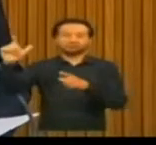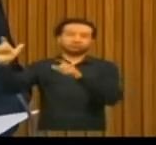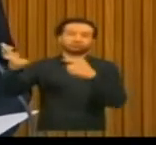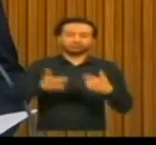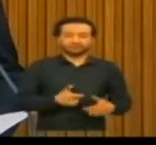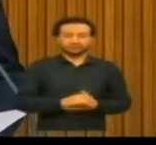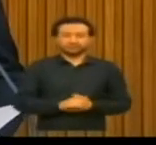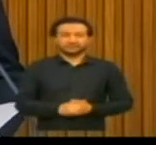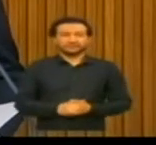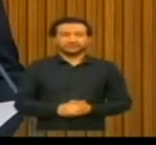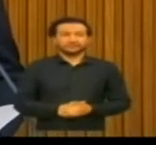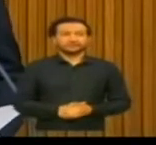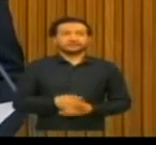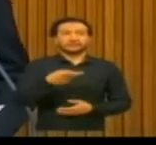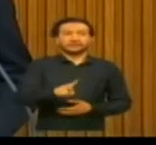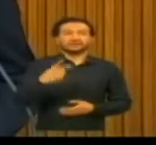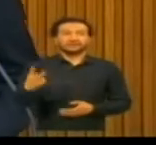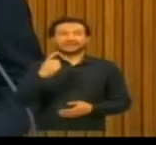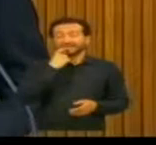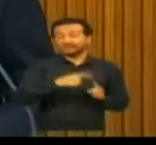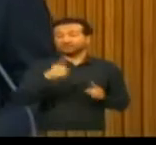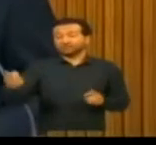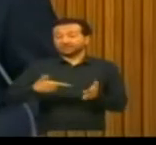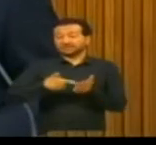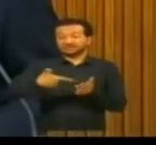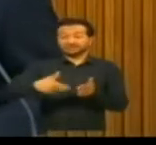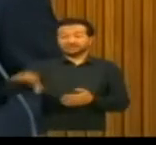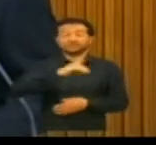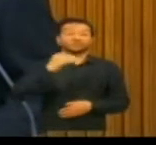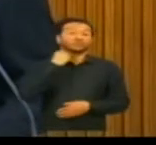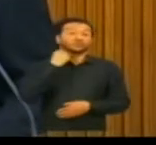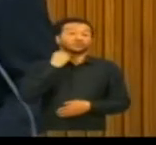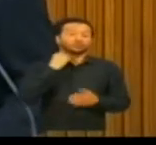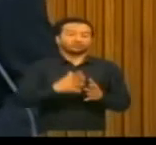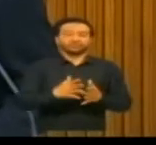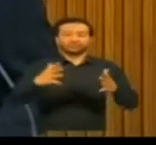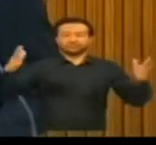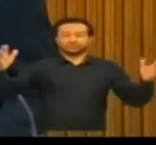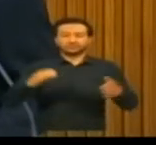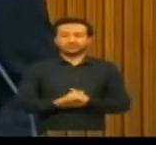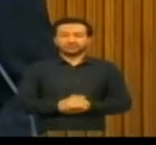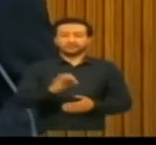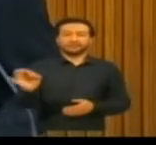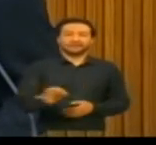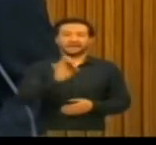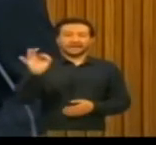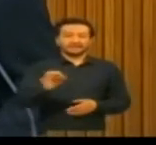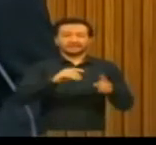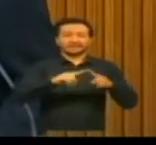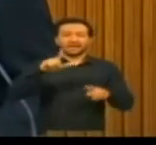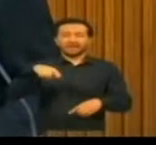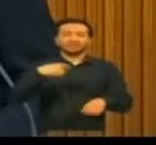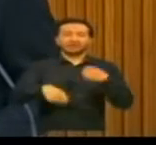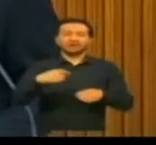ediliyor. 2002 yılından bu yana çiftçilerin borçları olağanüstü arttı. Milyarlarca lira